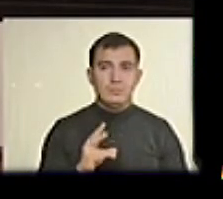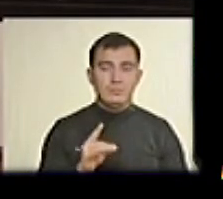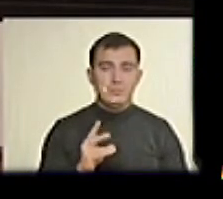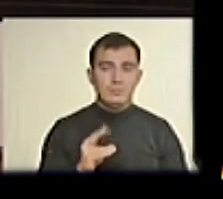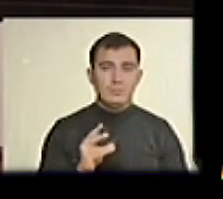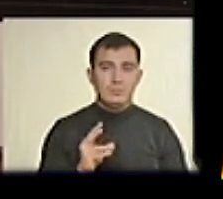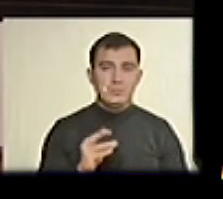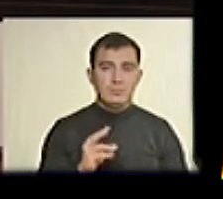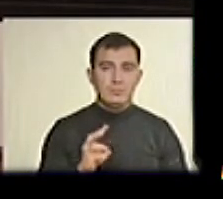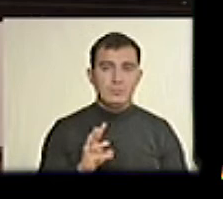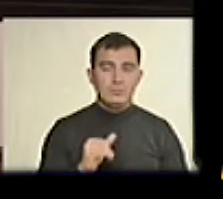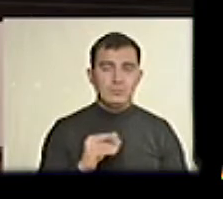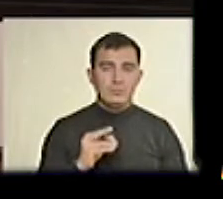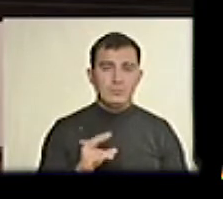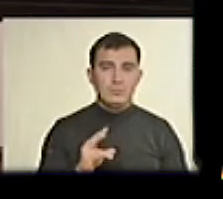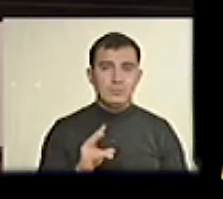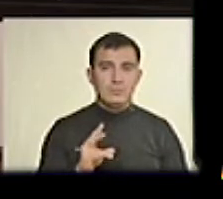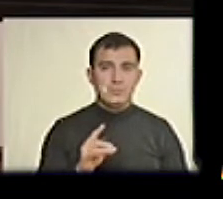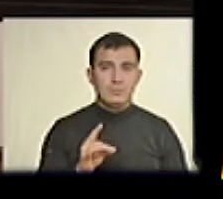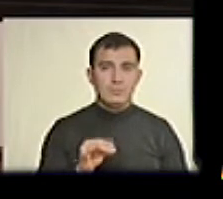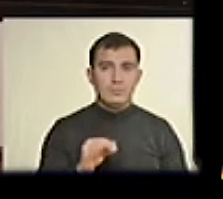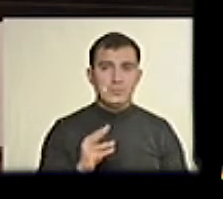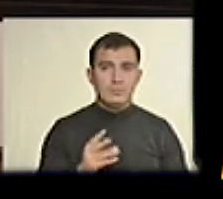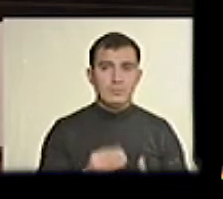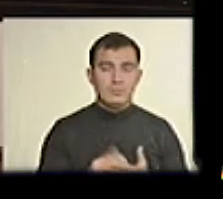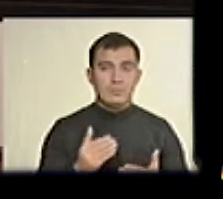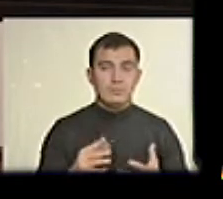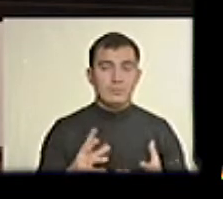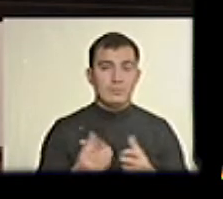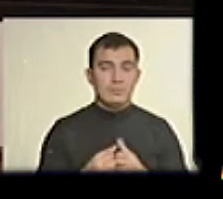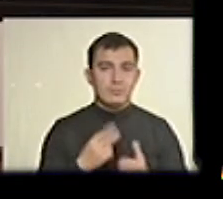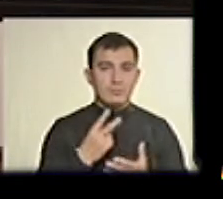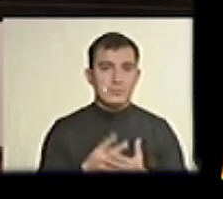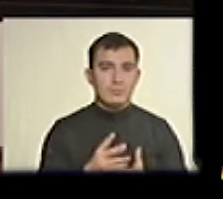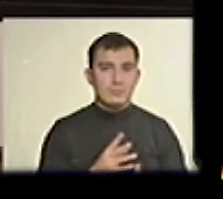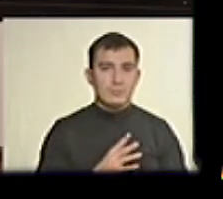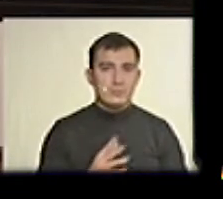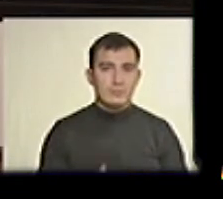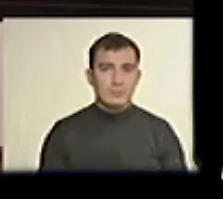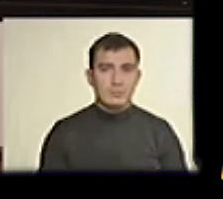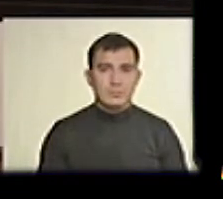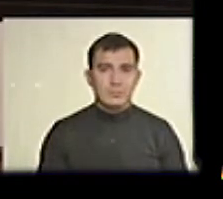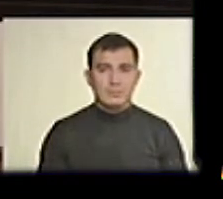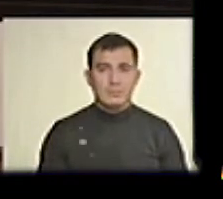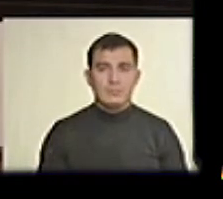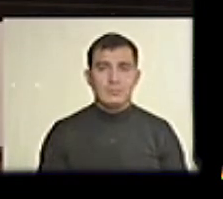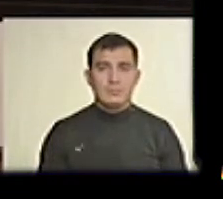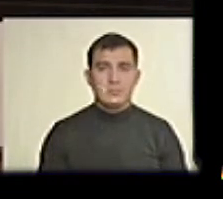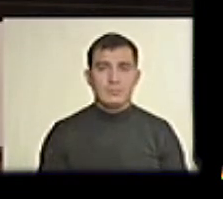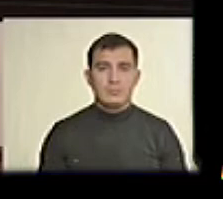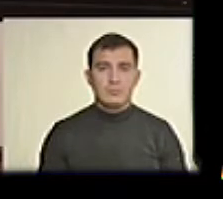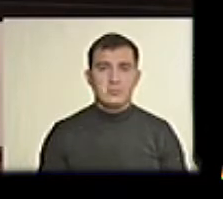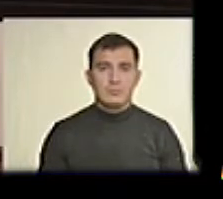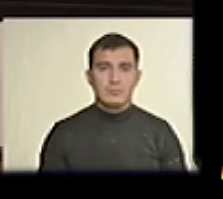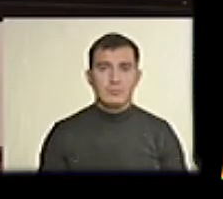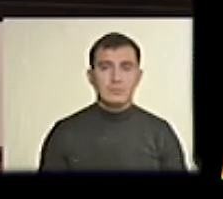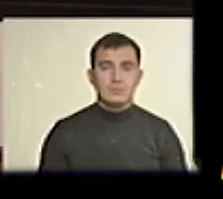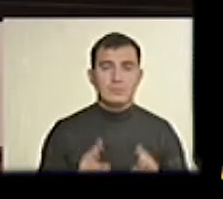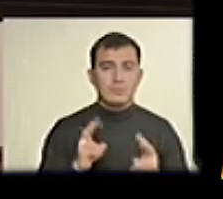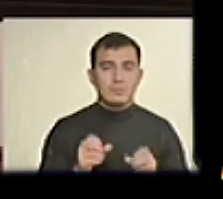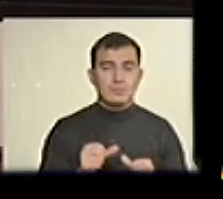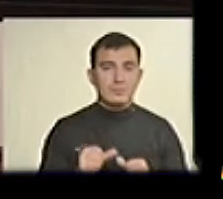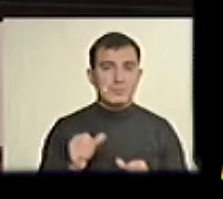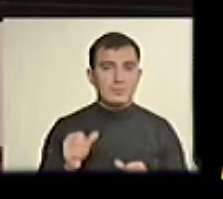asarlarida jamiyatdagi illatlarni tanqid qilgan. Va alohida mavzu sifatida